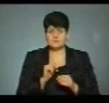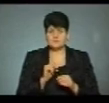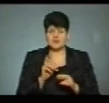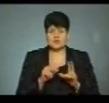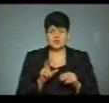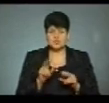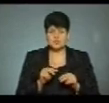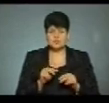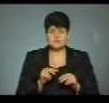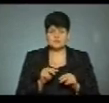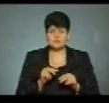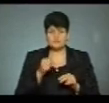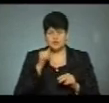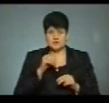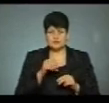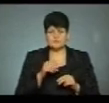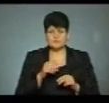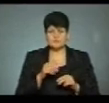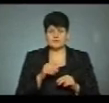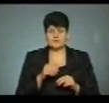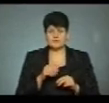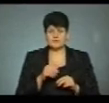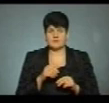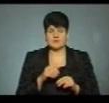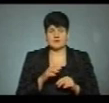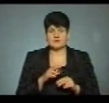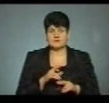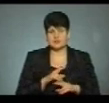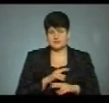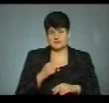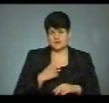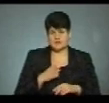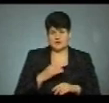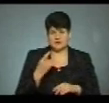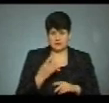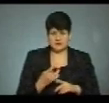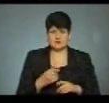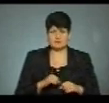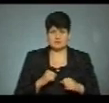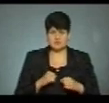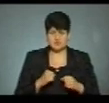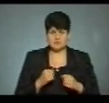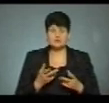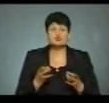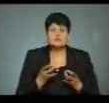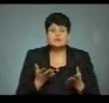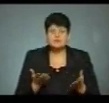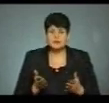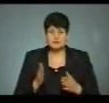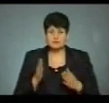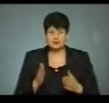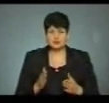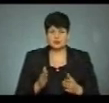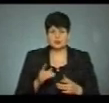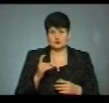щастя, загинув вчора наш боєць, чи не один. І ми теж постараємося її підійти. Якщо їм тільки потрібно, то